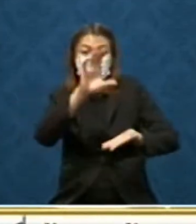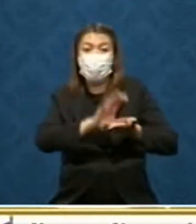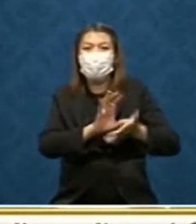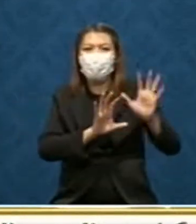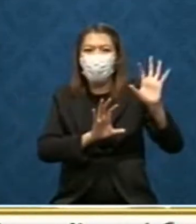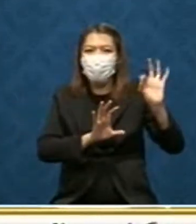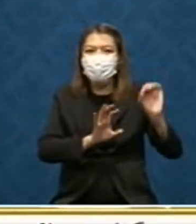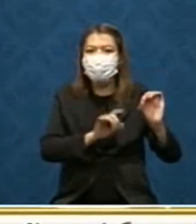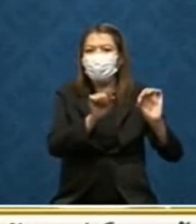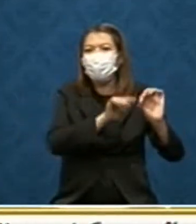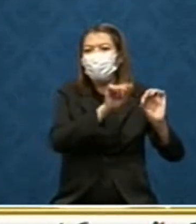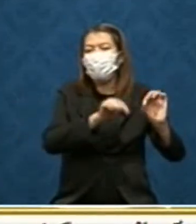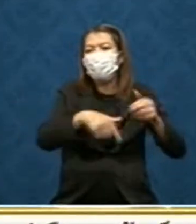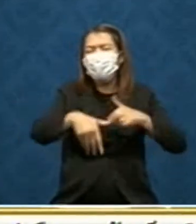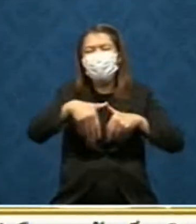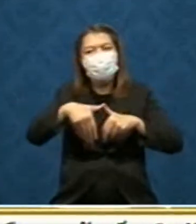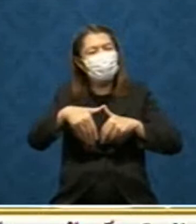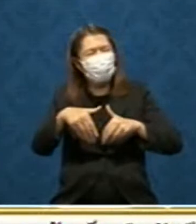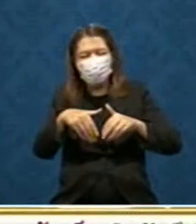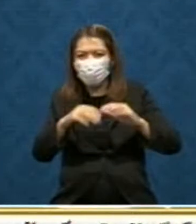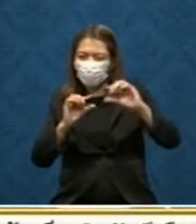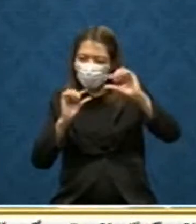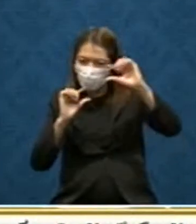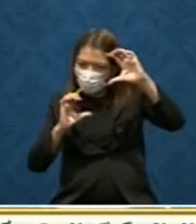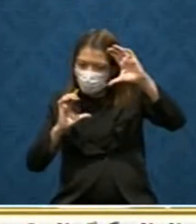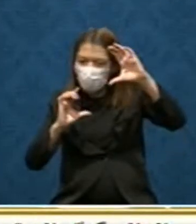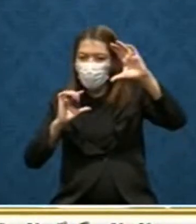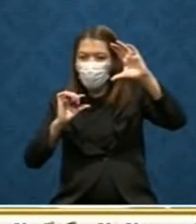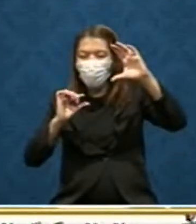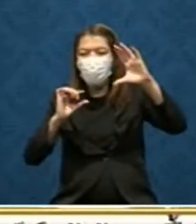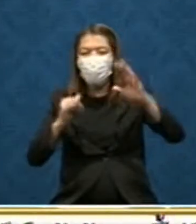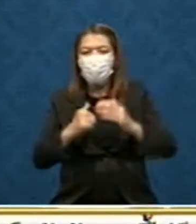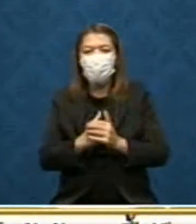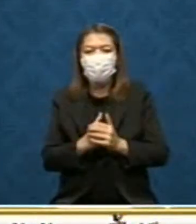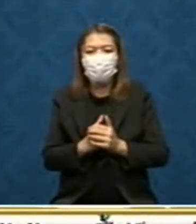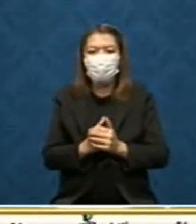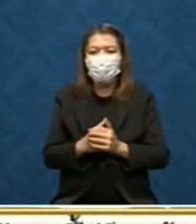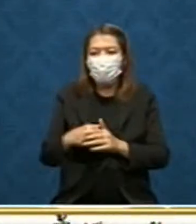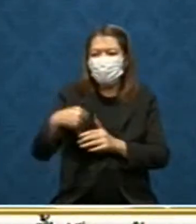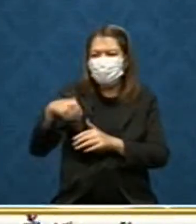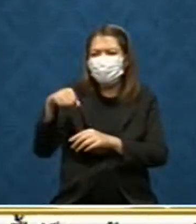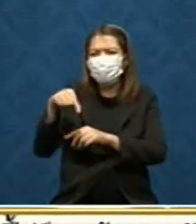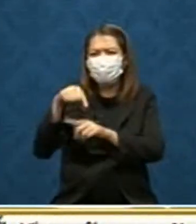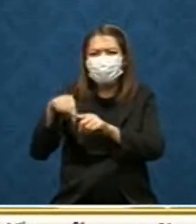มัลงไฟ้าชุมจนที่ไหนแล้มไปสรางคามเค้มแกงให้กับชุมจนที่ไหน 10%